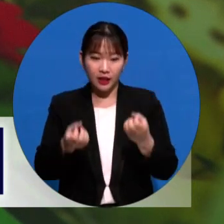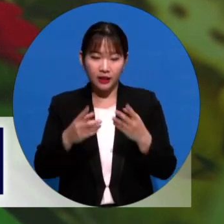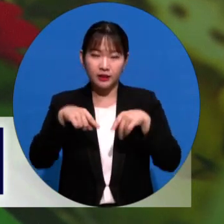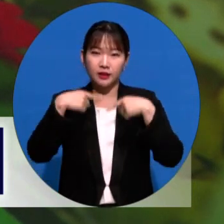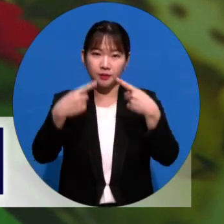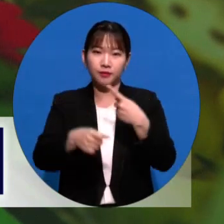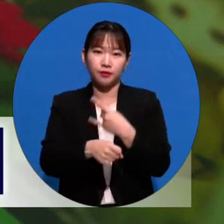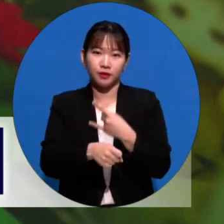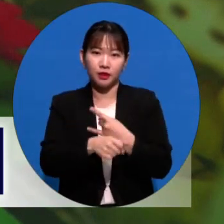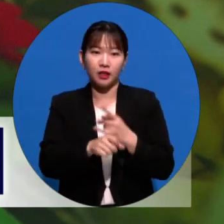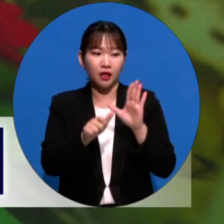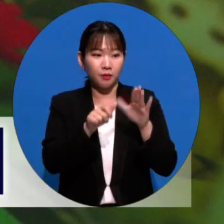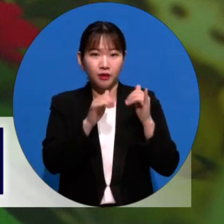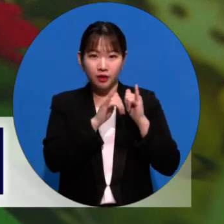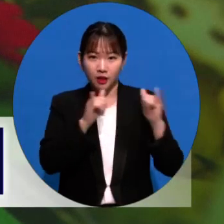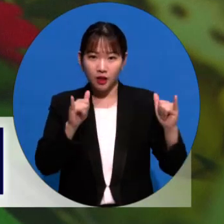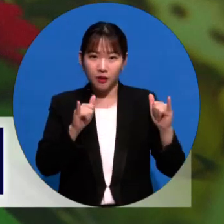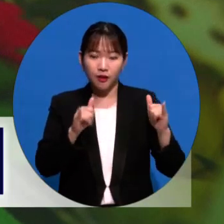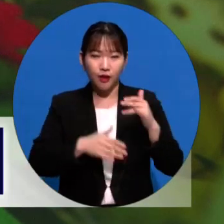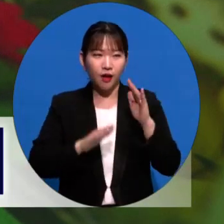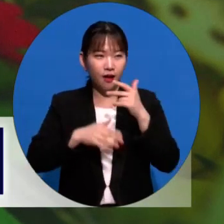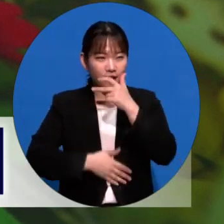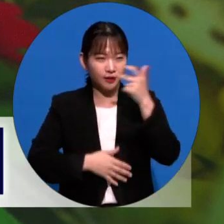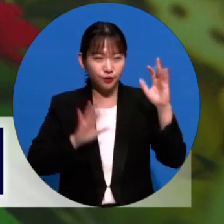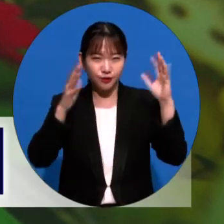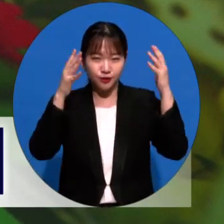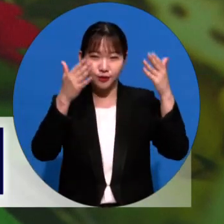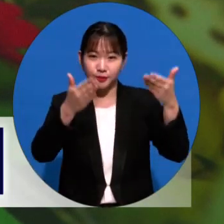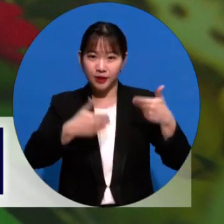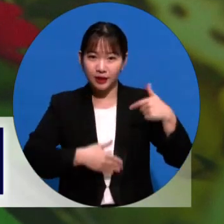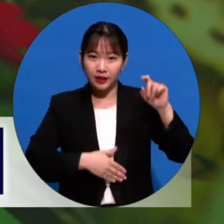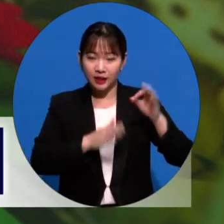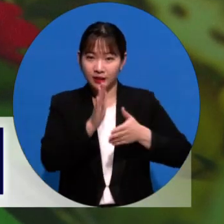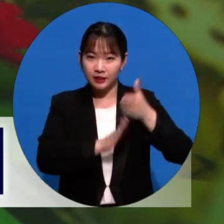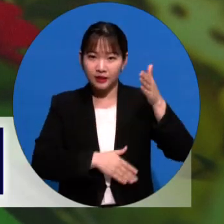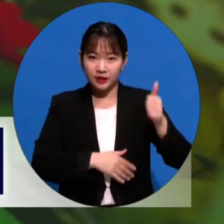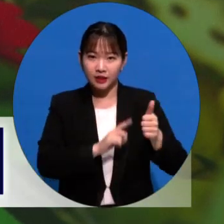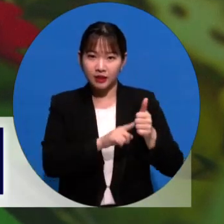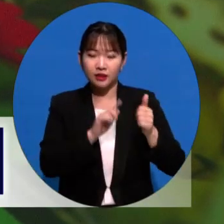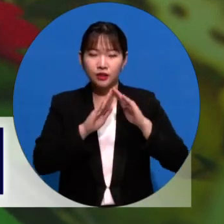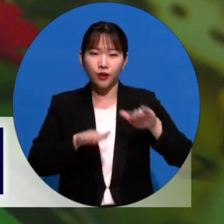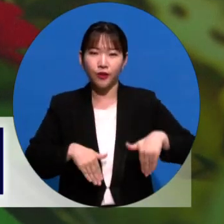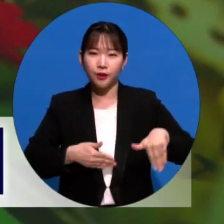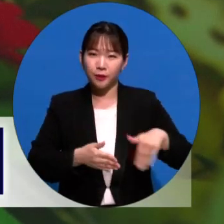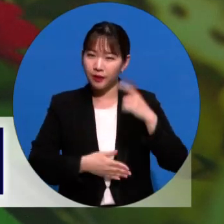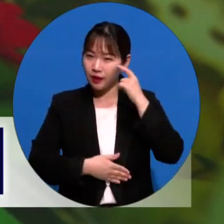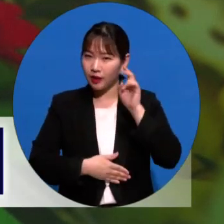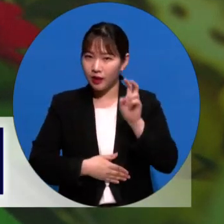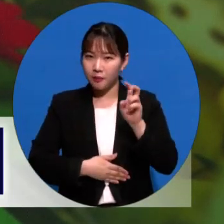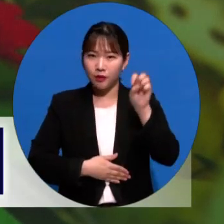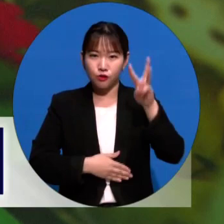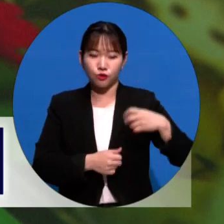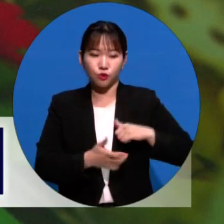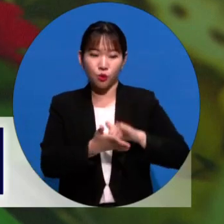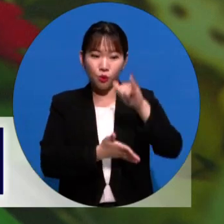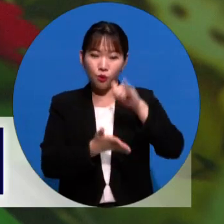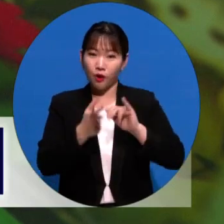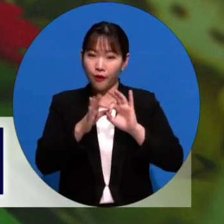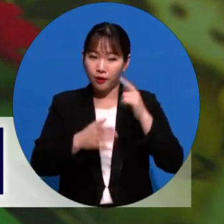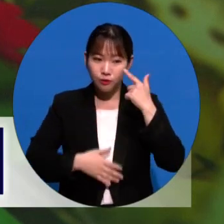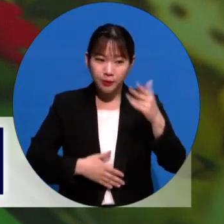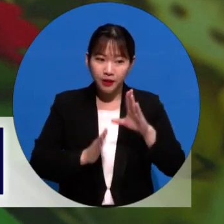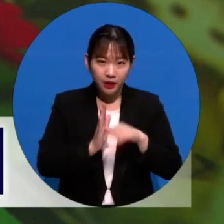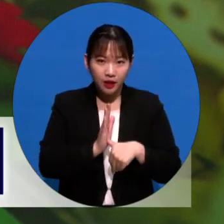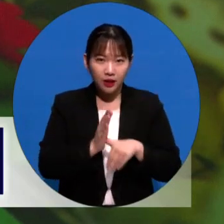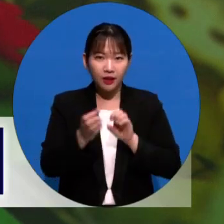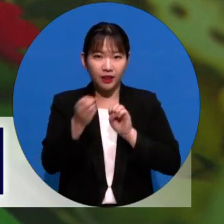참석했습니다. 한평 주민들의 성대한 환영을 받은 강 시장은 전라남도를 의식한 듯 광주군공항 관련